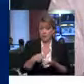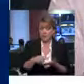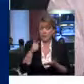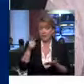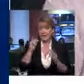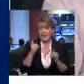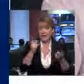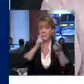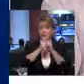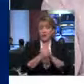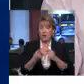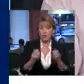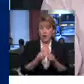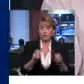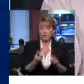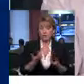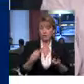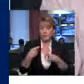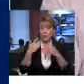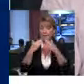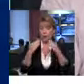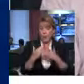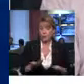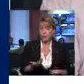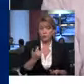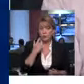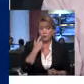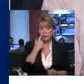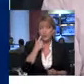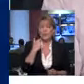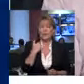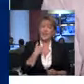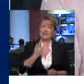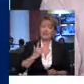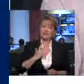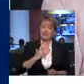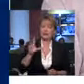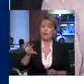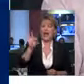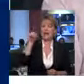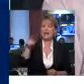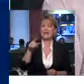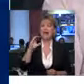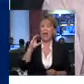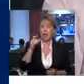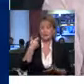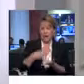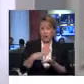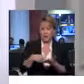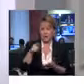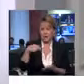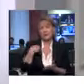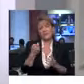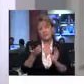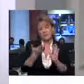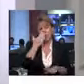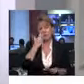משהו בשוק הדיור הישראלי? תראה, אני יכול להגיד לך שאני אישית בחרתי בכחלון, אבל אני קצת התאכזבתי,